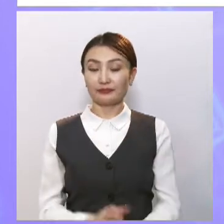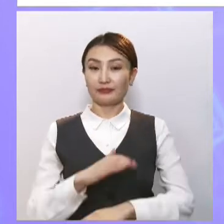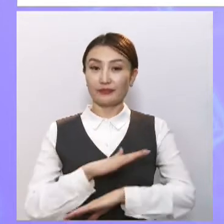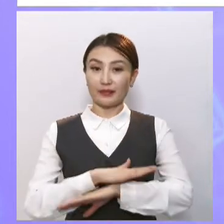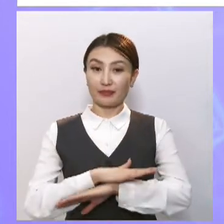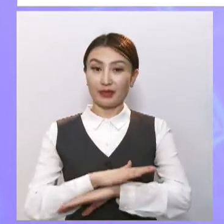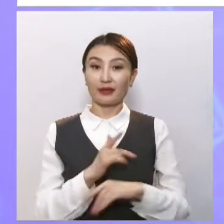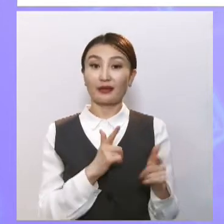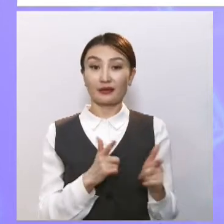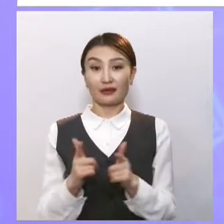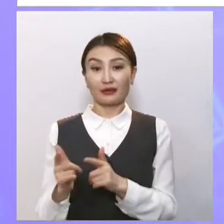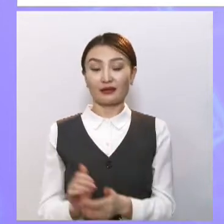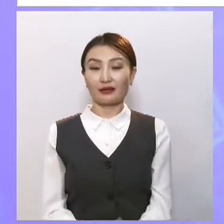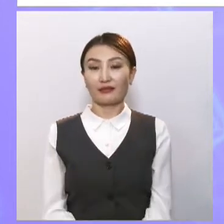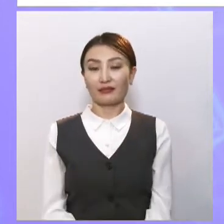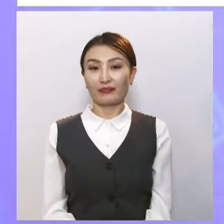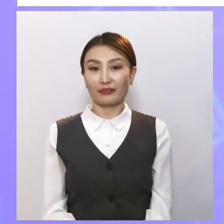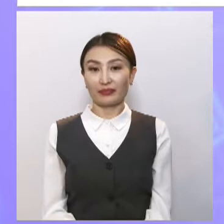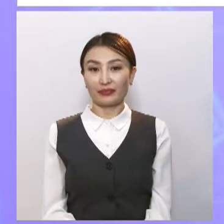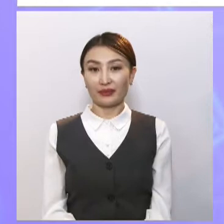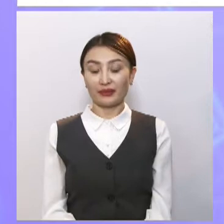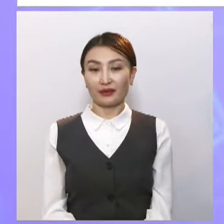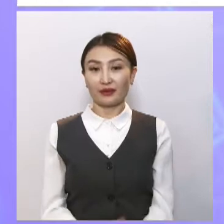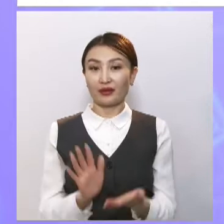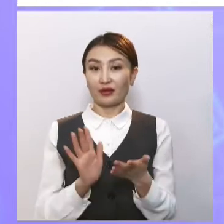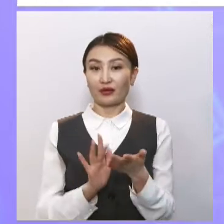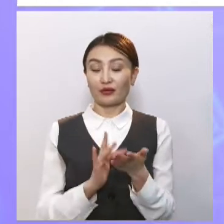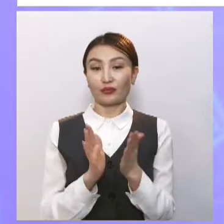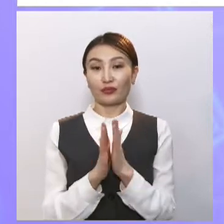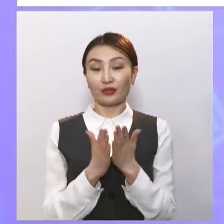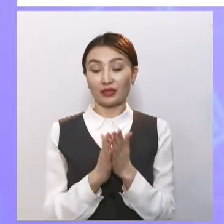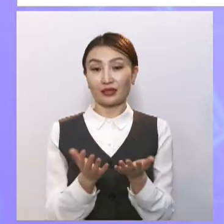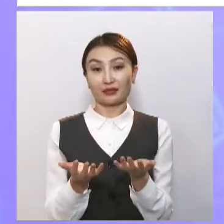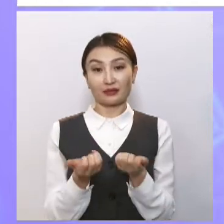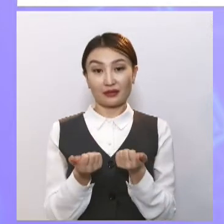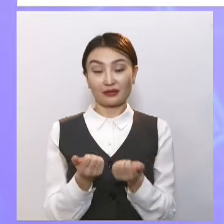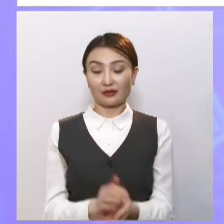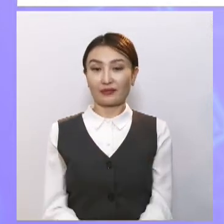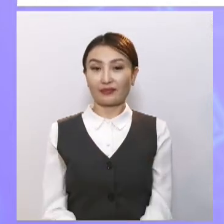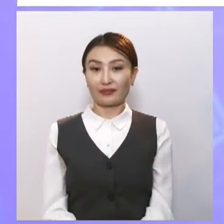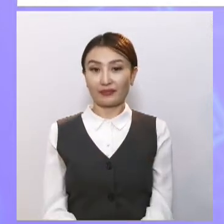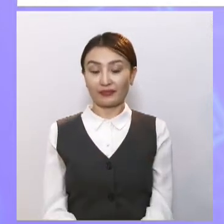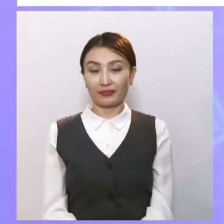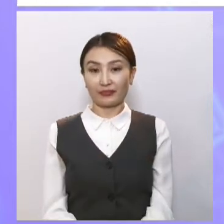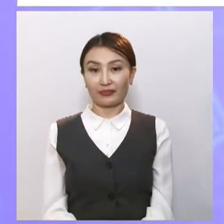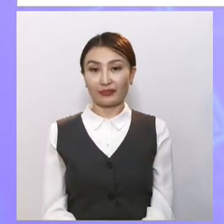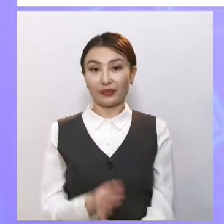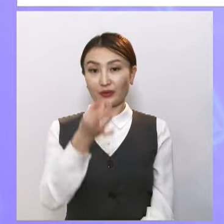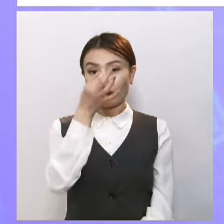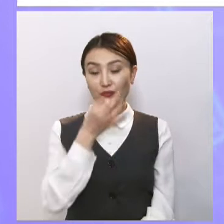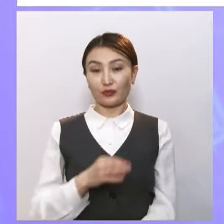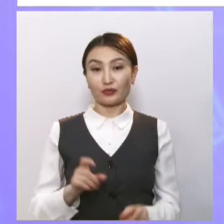Сабакка даярдангыла. Окуу куралдарыңарды алгыла. Түз